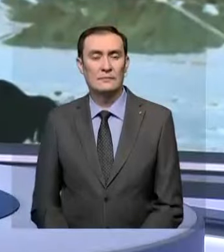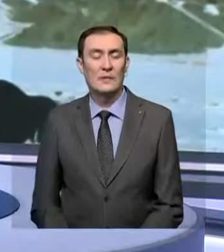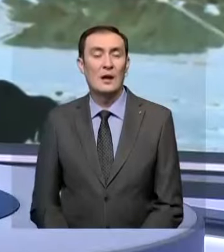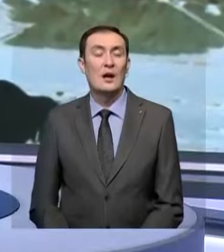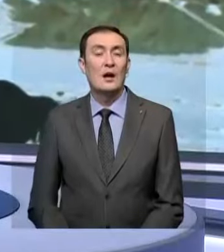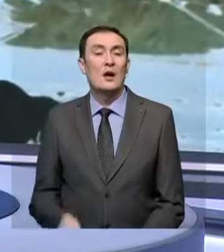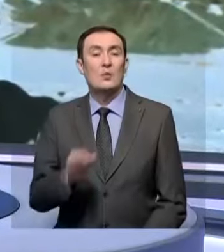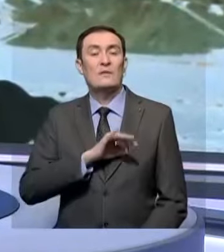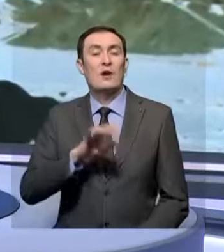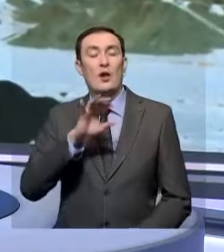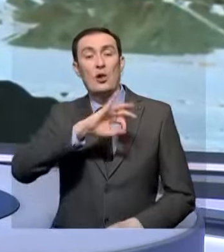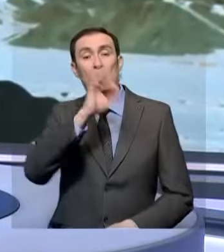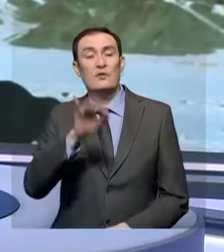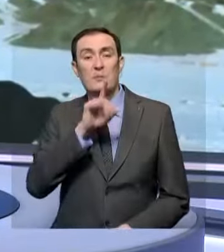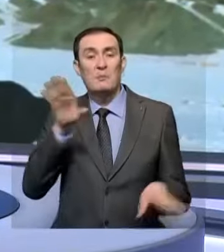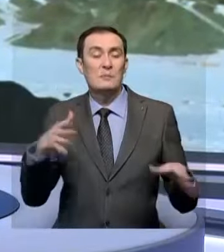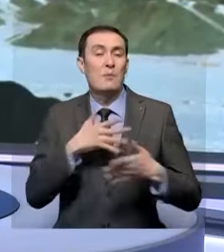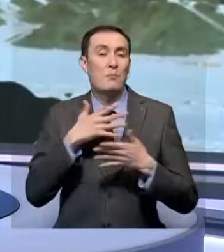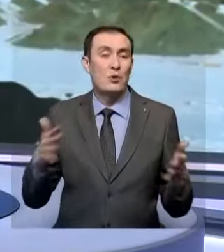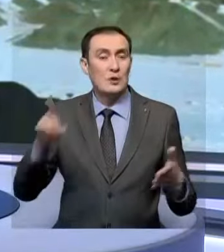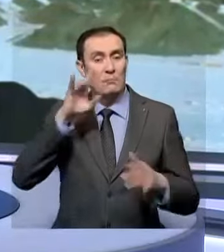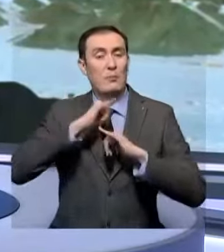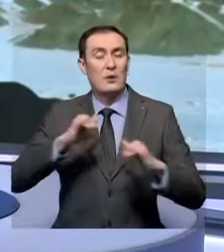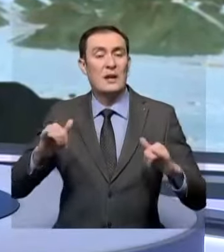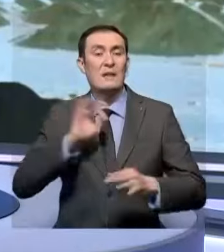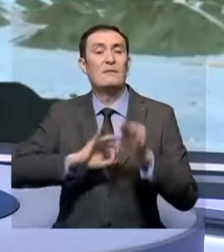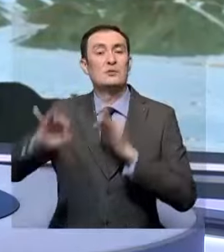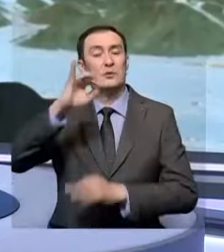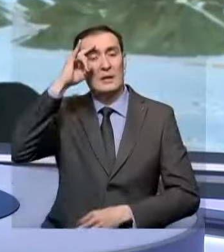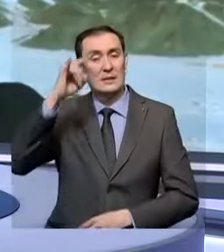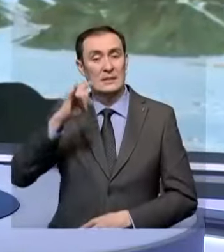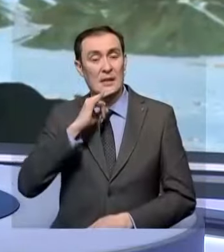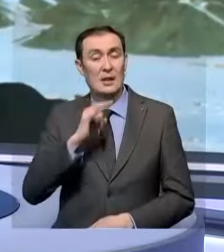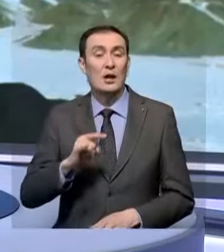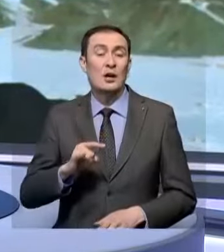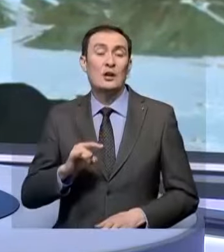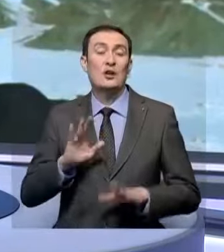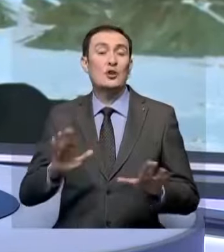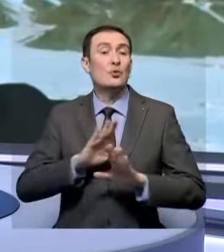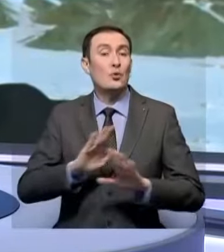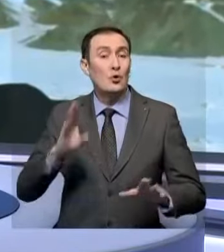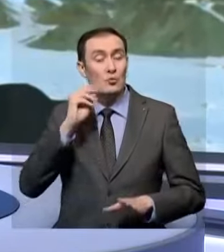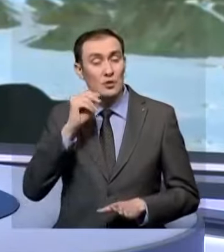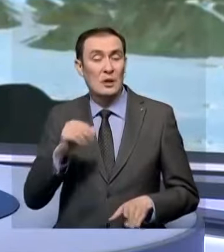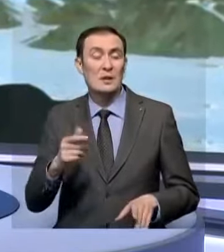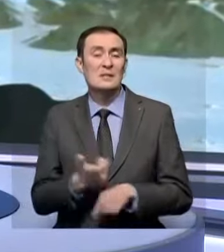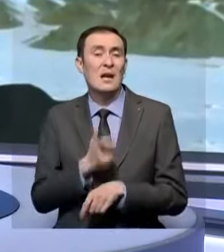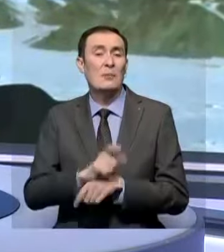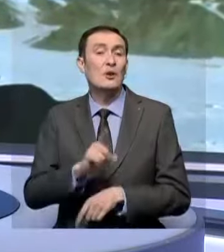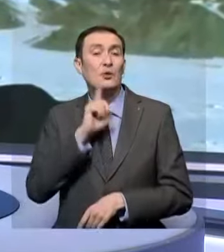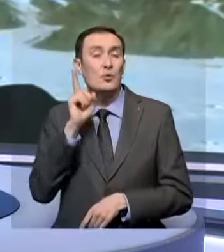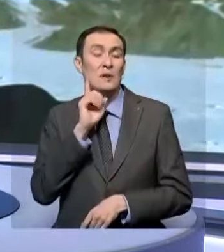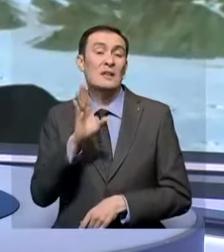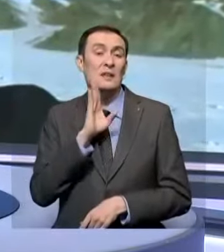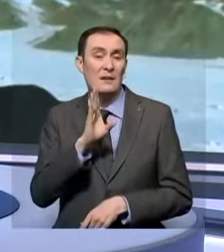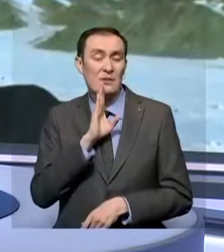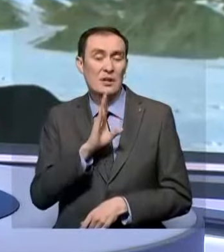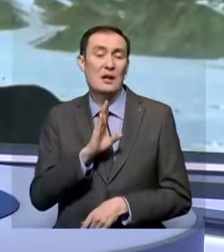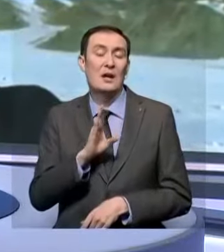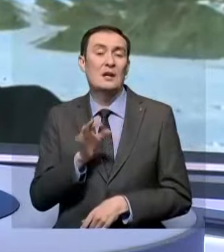Охота с ловчими птицами становится все популярнее на востоке Казахстана. Причем не только среди мужчин. Самой юной